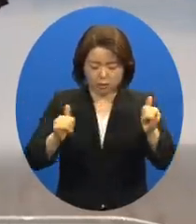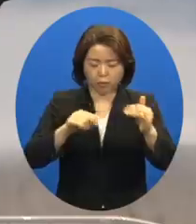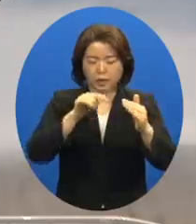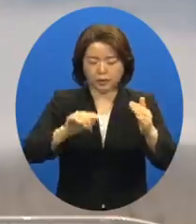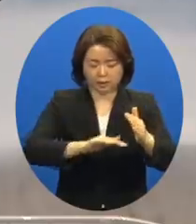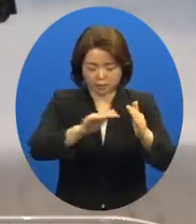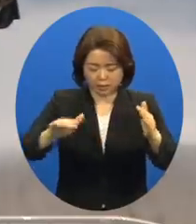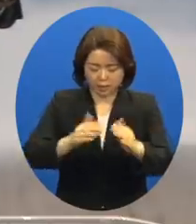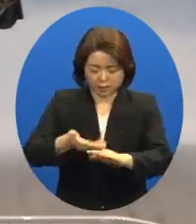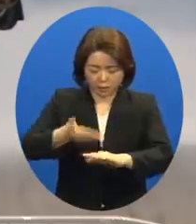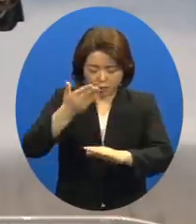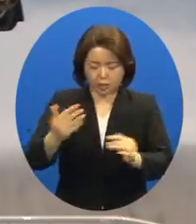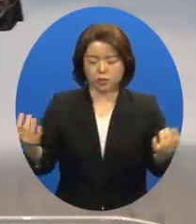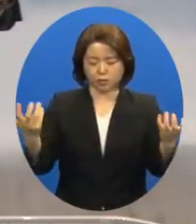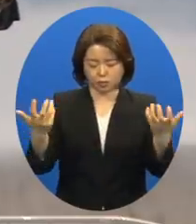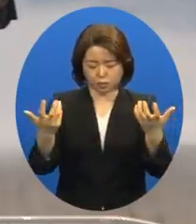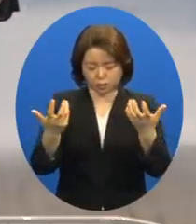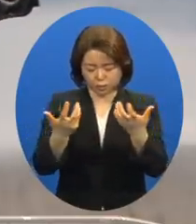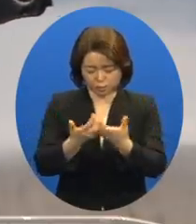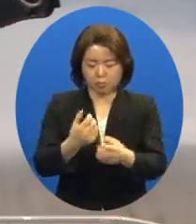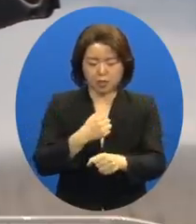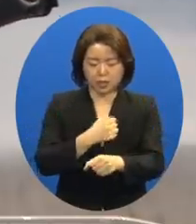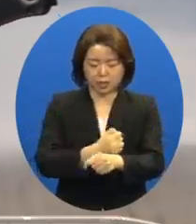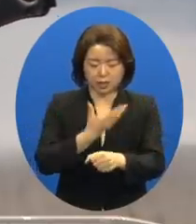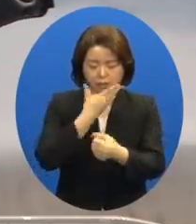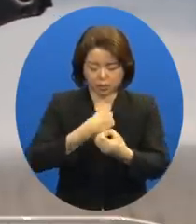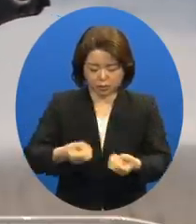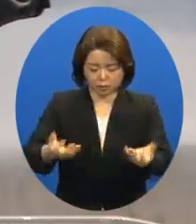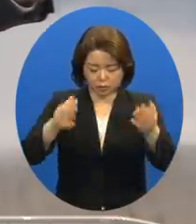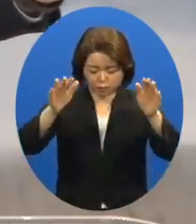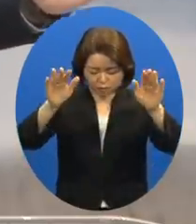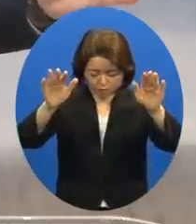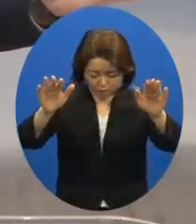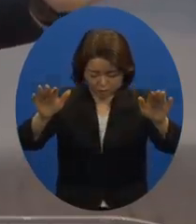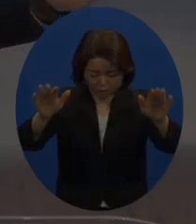가정 위에 충만하시기를 축원하옵나이다. 아멘.